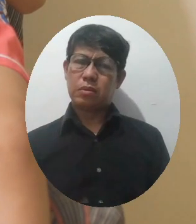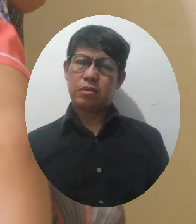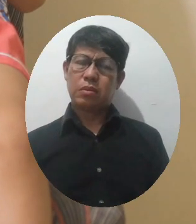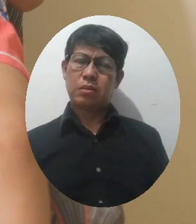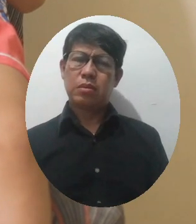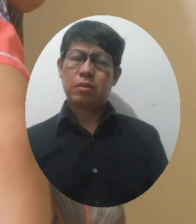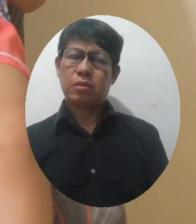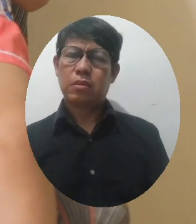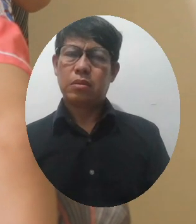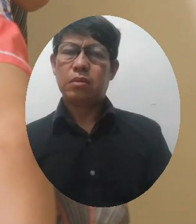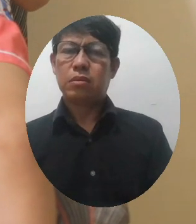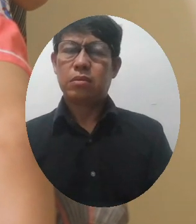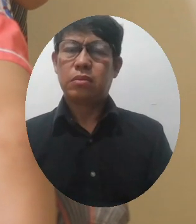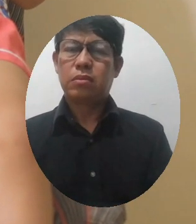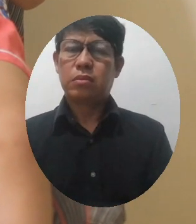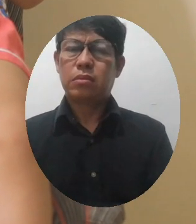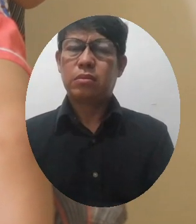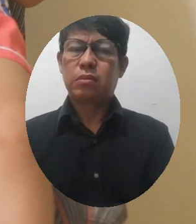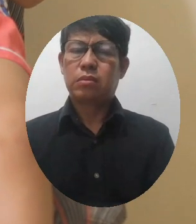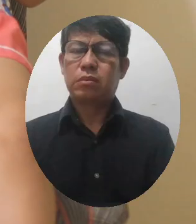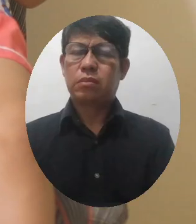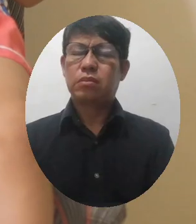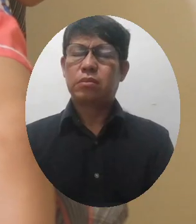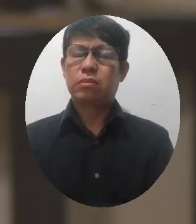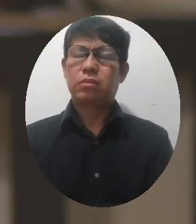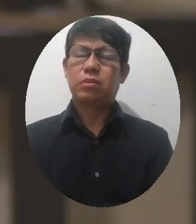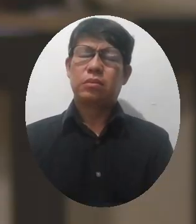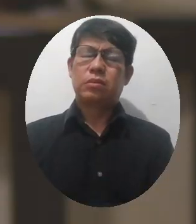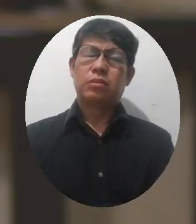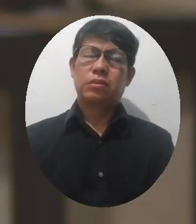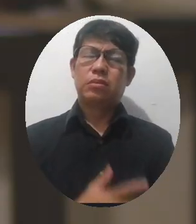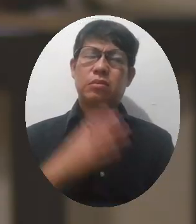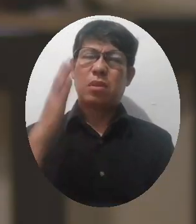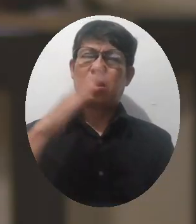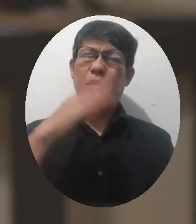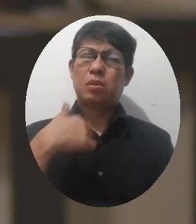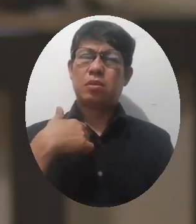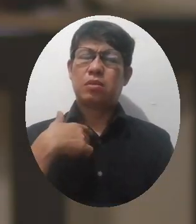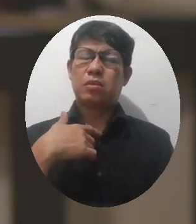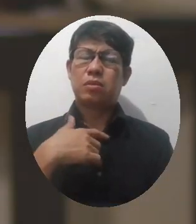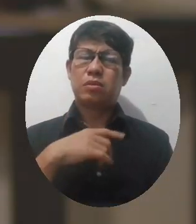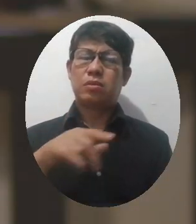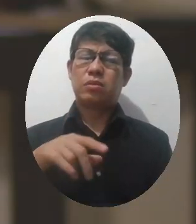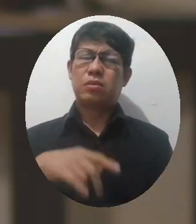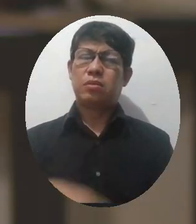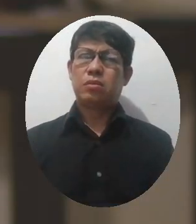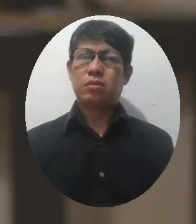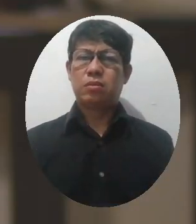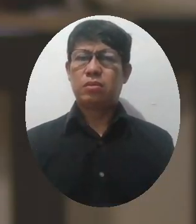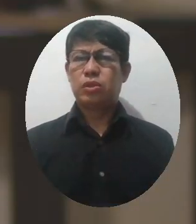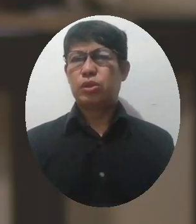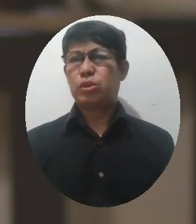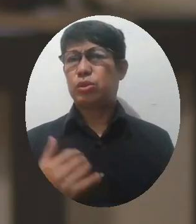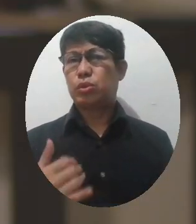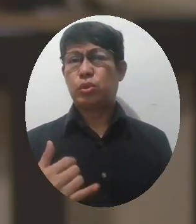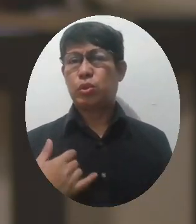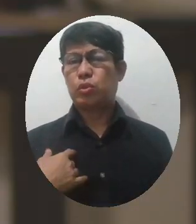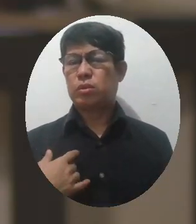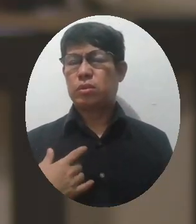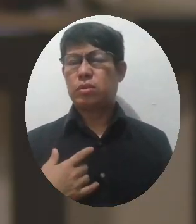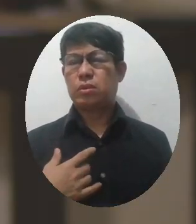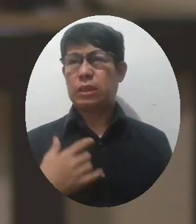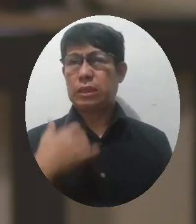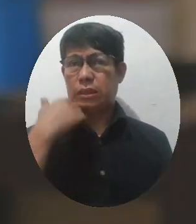hindi, sabi kong gano'n sa kanya. Nung start na sinagnan siya ng gano'n ng mga kalaro niya, hindi na siya lumalabas ng